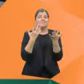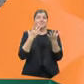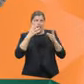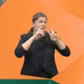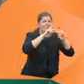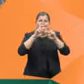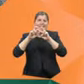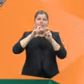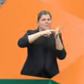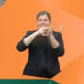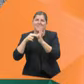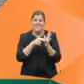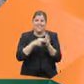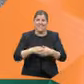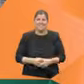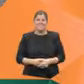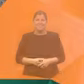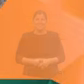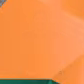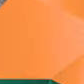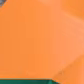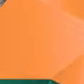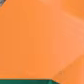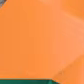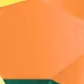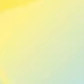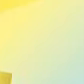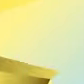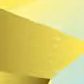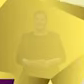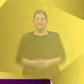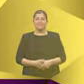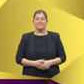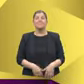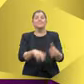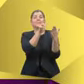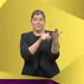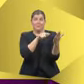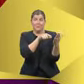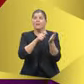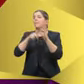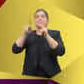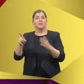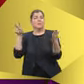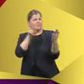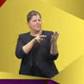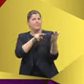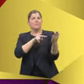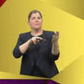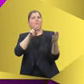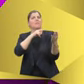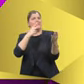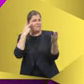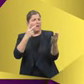commence à essayer de décortiquer ou d'interpréter. So when a person sees a painting and